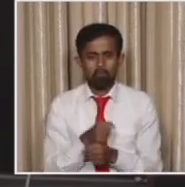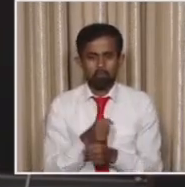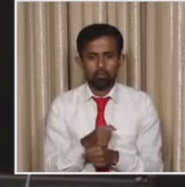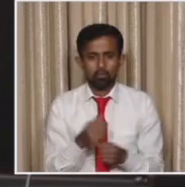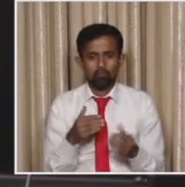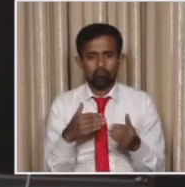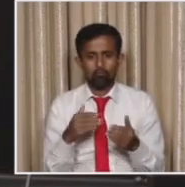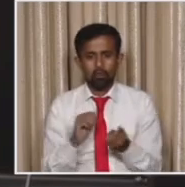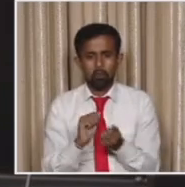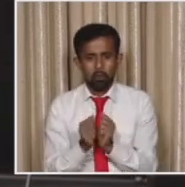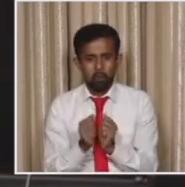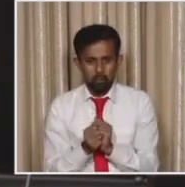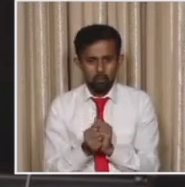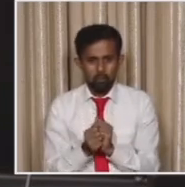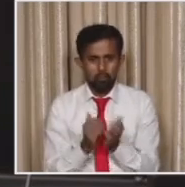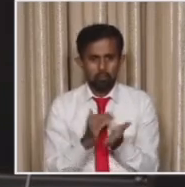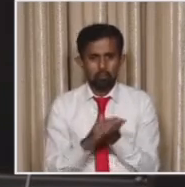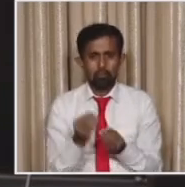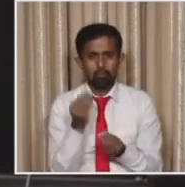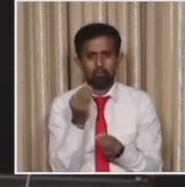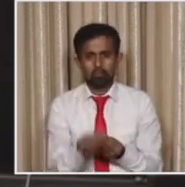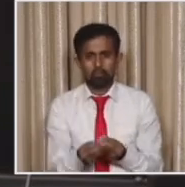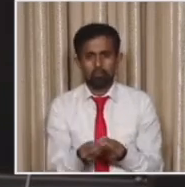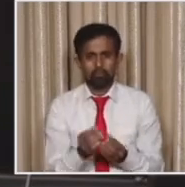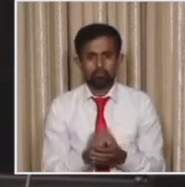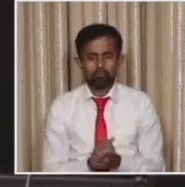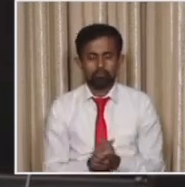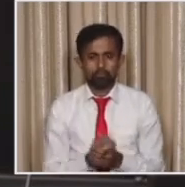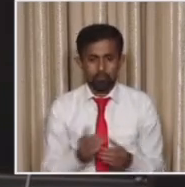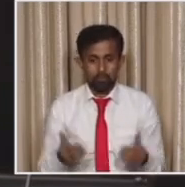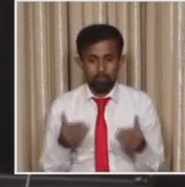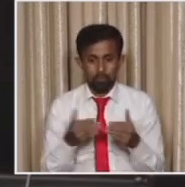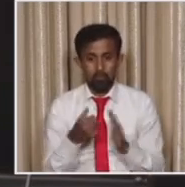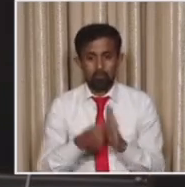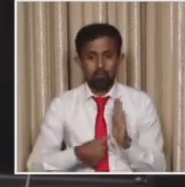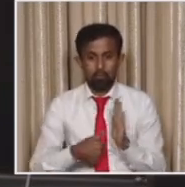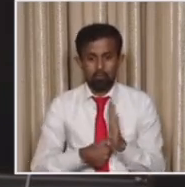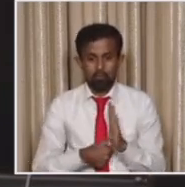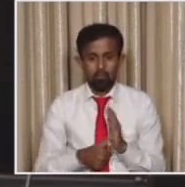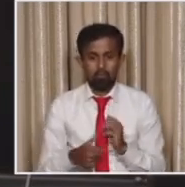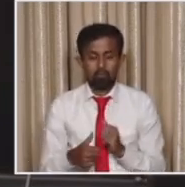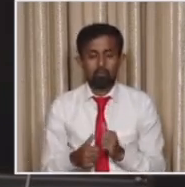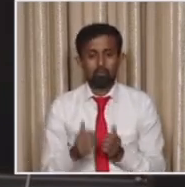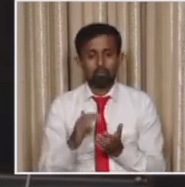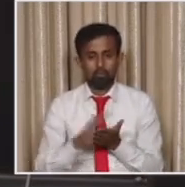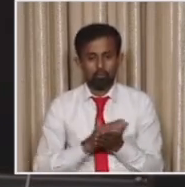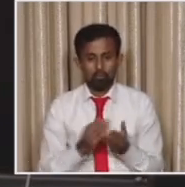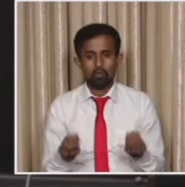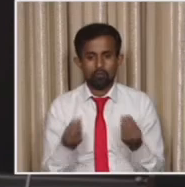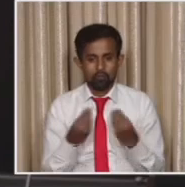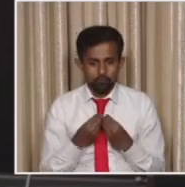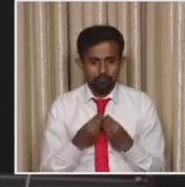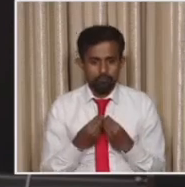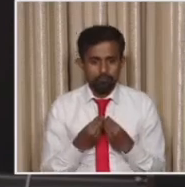යම් වෙනස්කම් කරලා ඒ සහයෝගය ලබලා දුන්නා. අදටත් මේ පනත් සම්මත කරලා ඒ සහයෝගය ලබලා